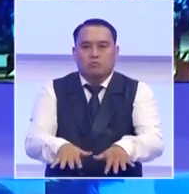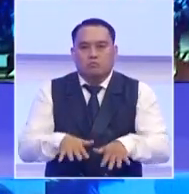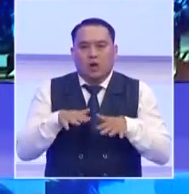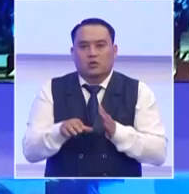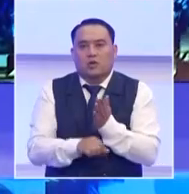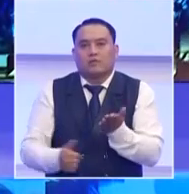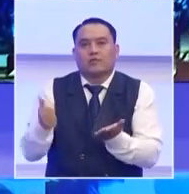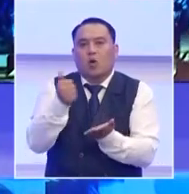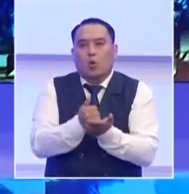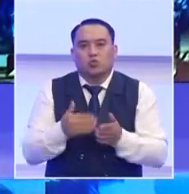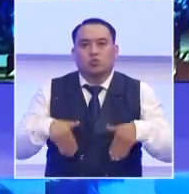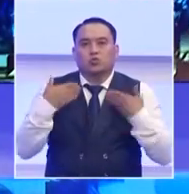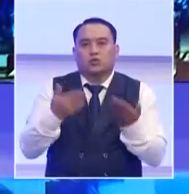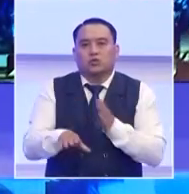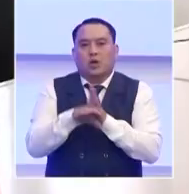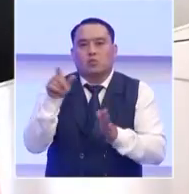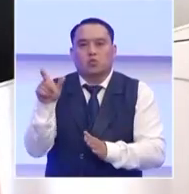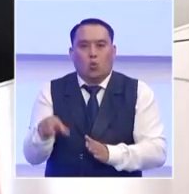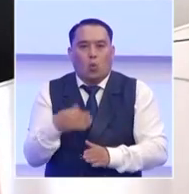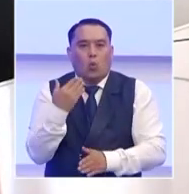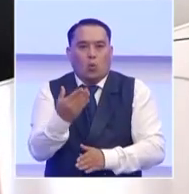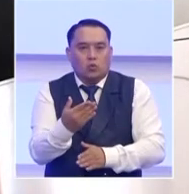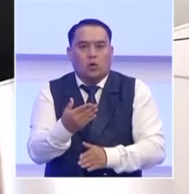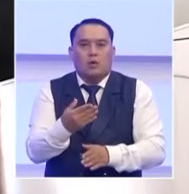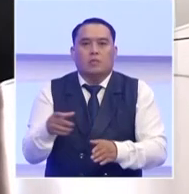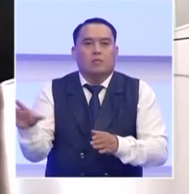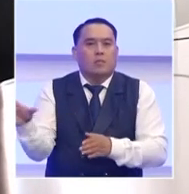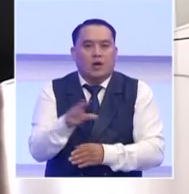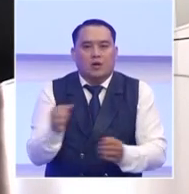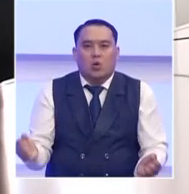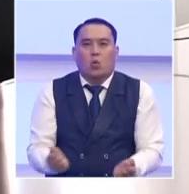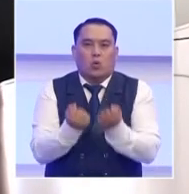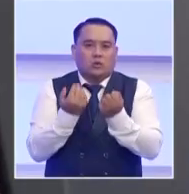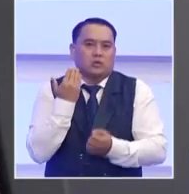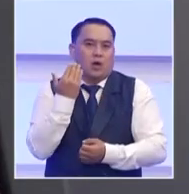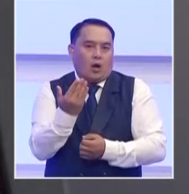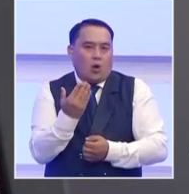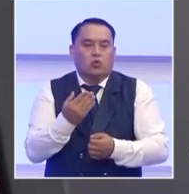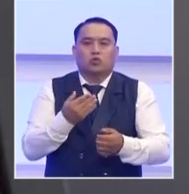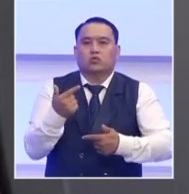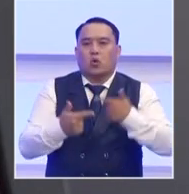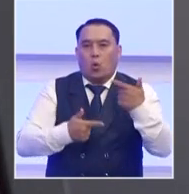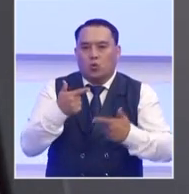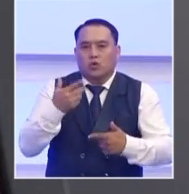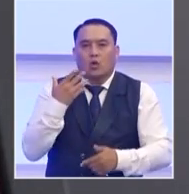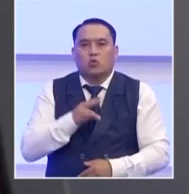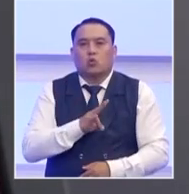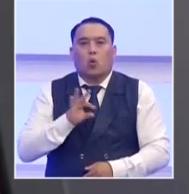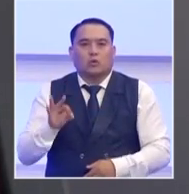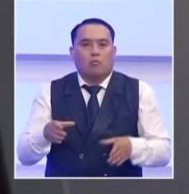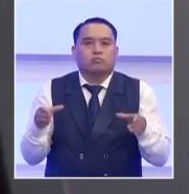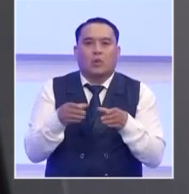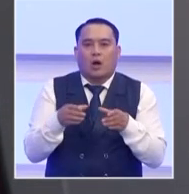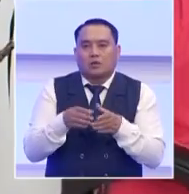сессиясында кандидатурасы ұсынылып, депутаттық корпус тарапынан бір ауыздан қолдау тапты. Ол саяси додаға облыстық Нұр Отан